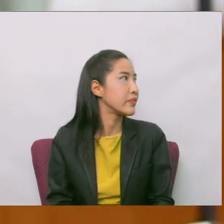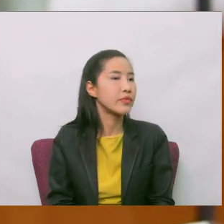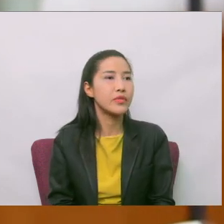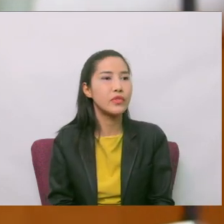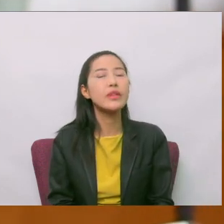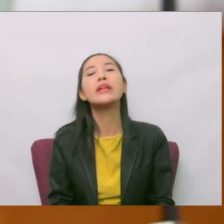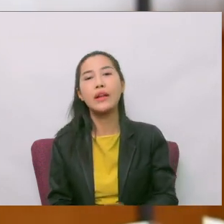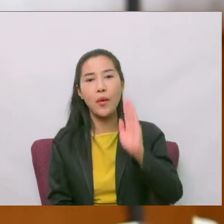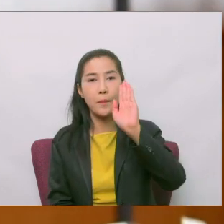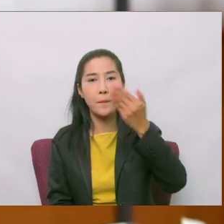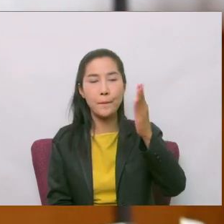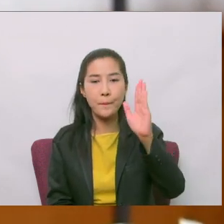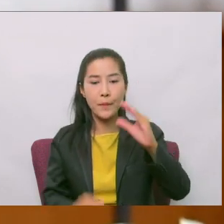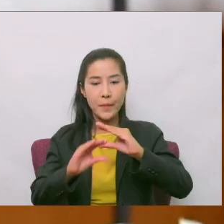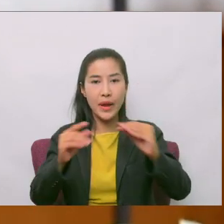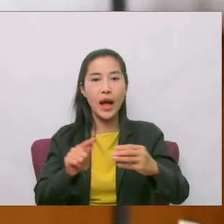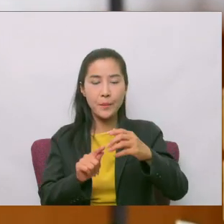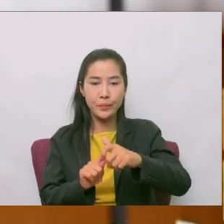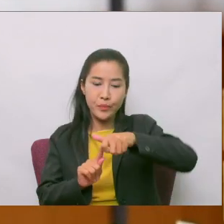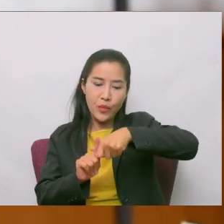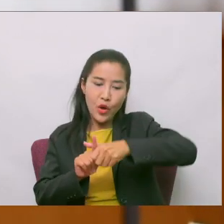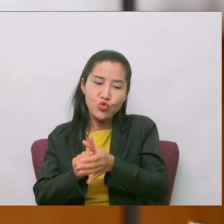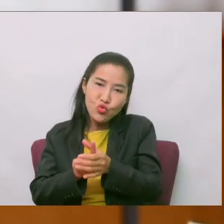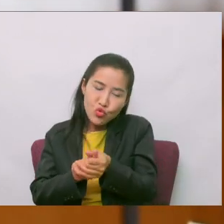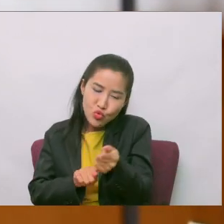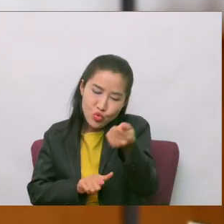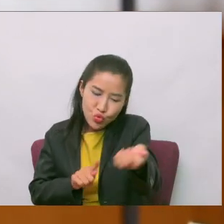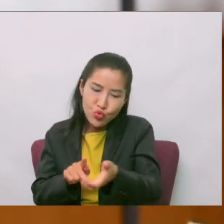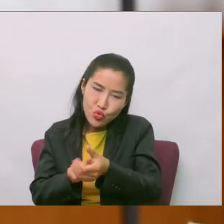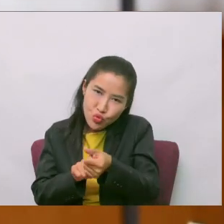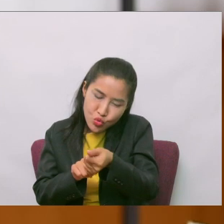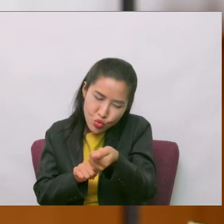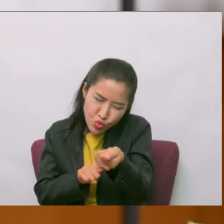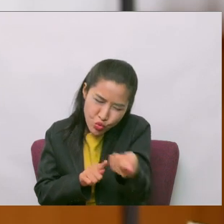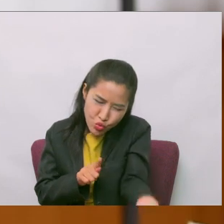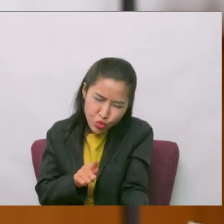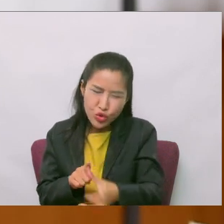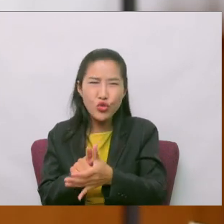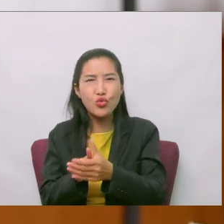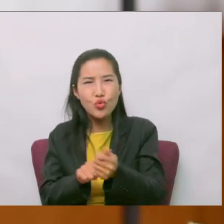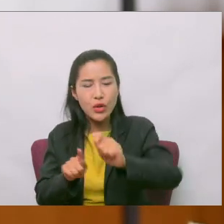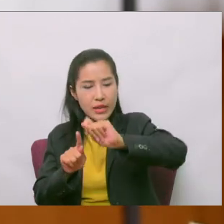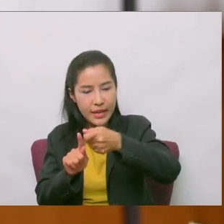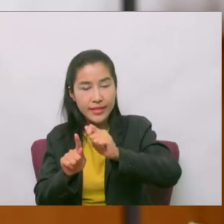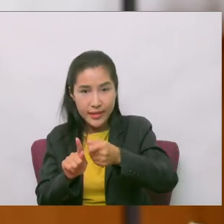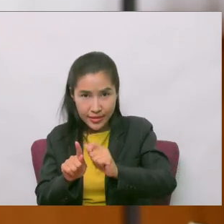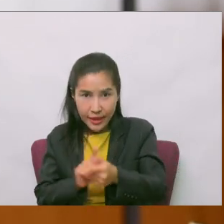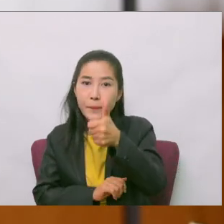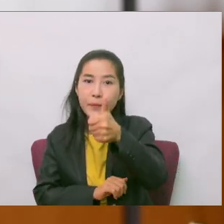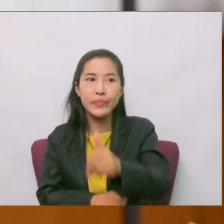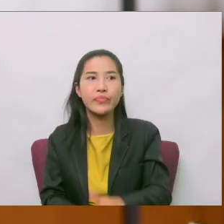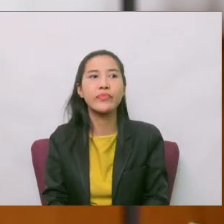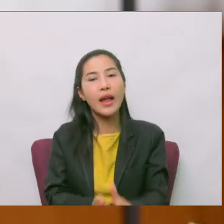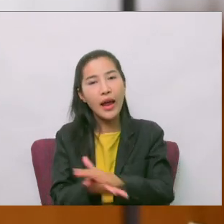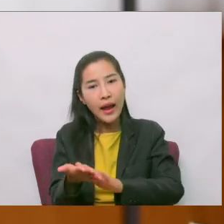คะเราก็มารูดหรือว่ามาเด็ดนะคะค่ะหลังจากนั้นนะคะพอเราล้างแล้วทุบหั่น